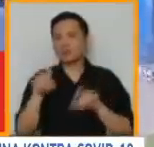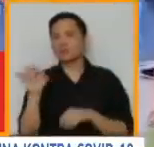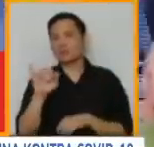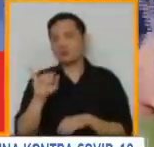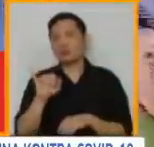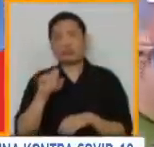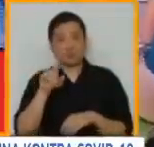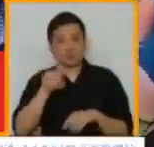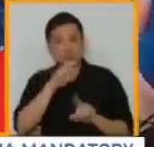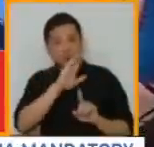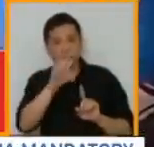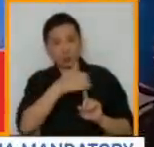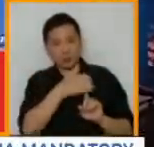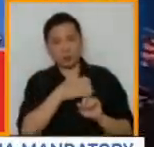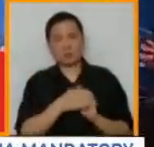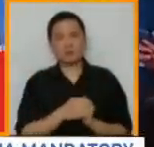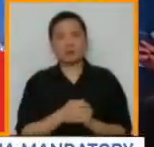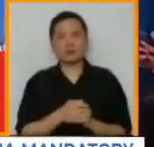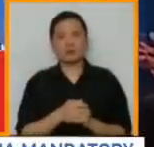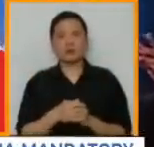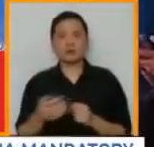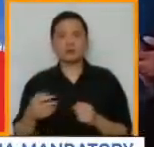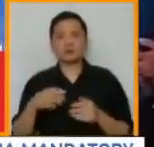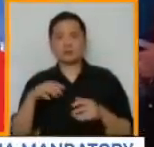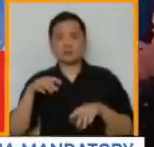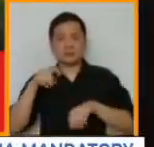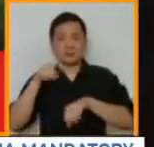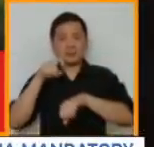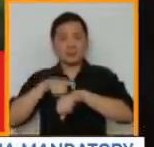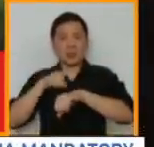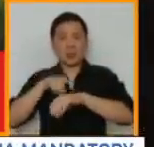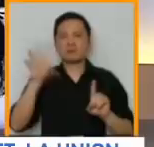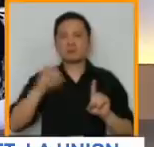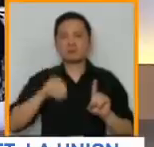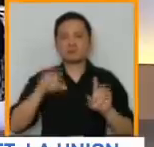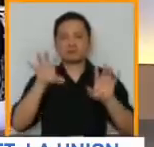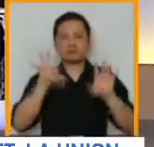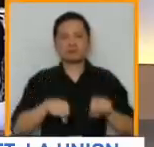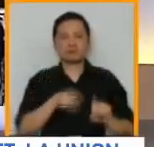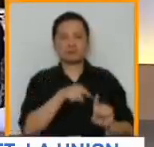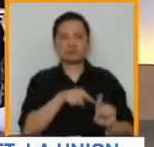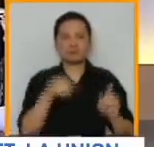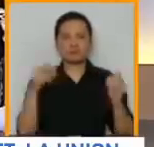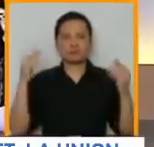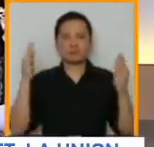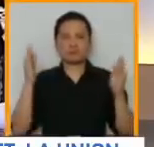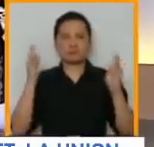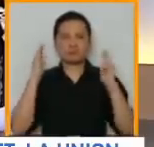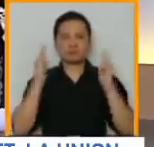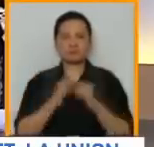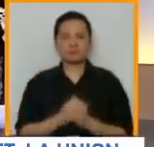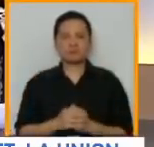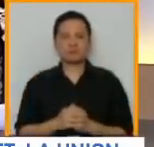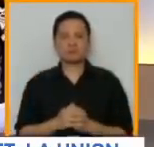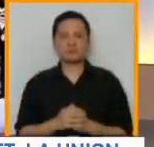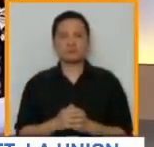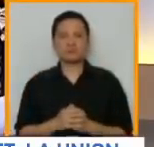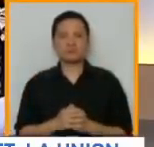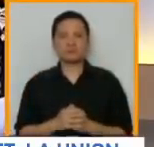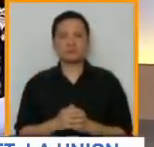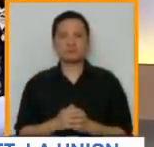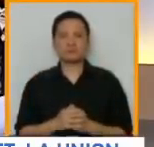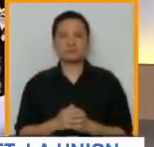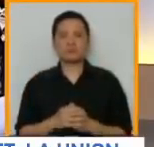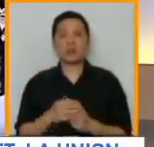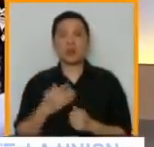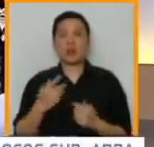maliban sa mga menor de edad na mula 12 a.m. hanggang 4 a.m. Nilagyan na ng traffic lights ang ilang U-turn slots sa